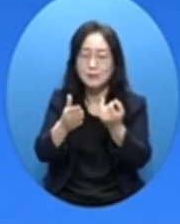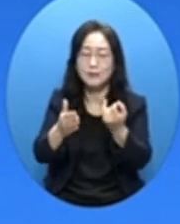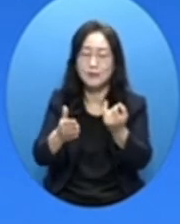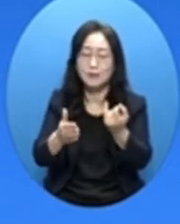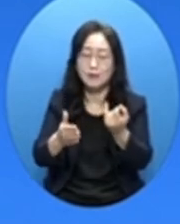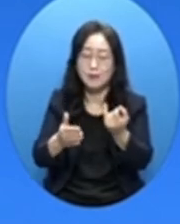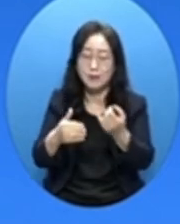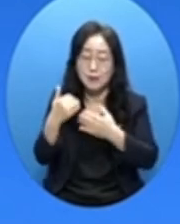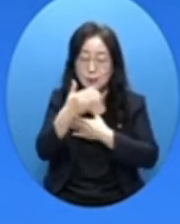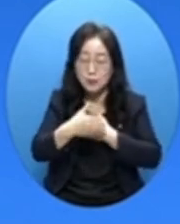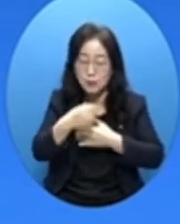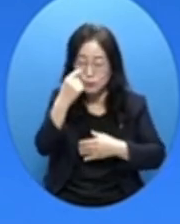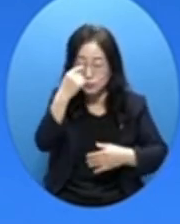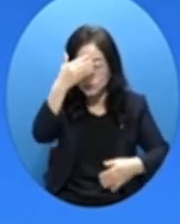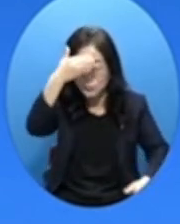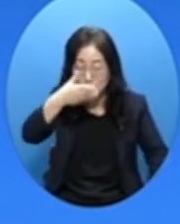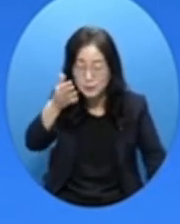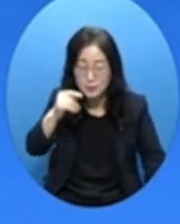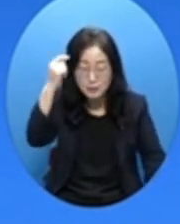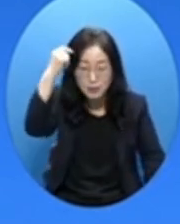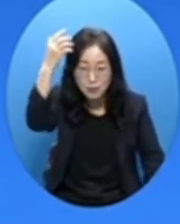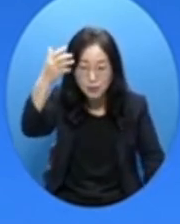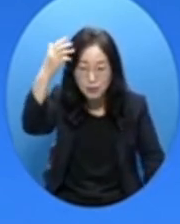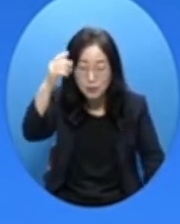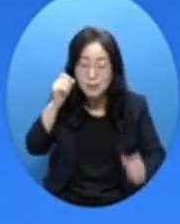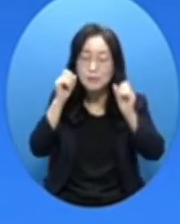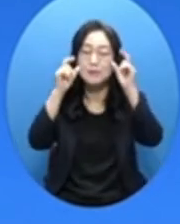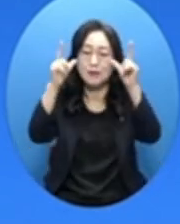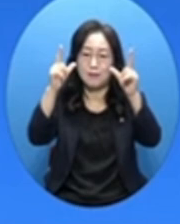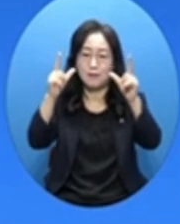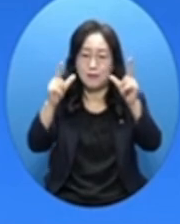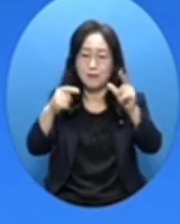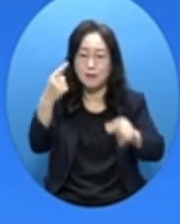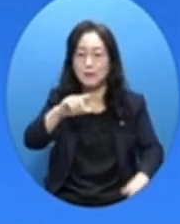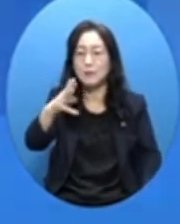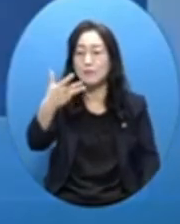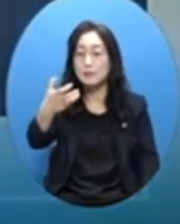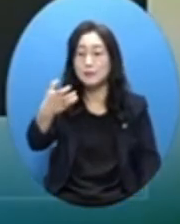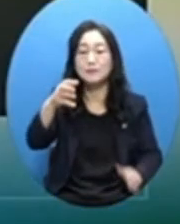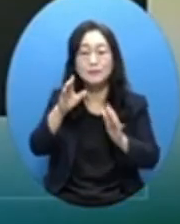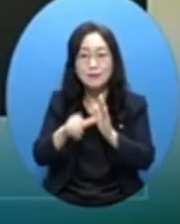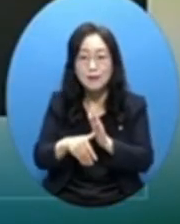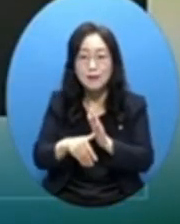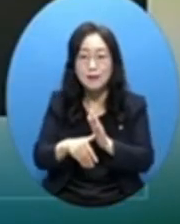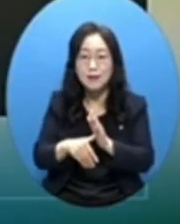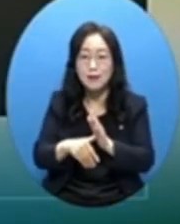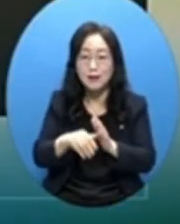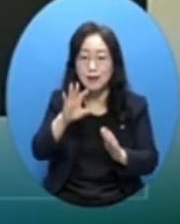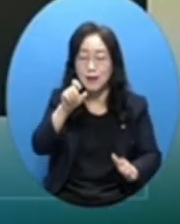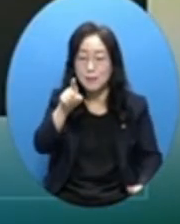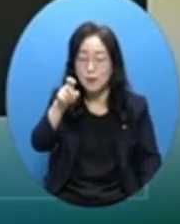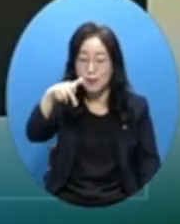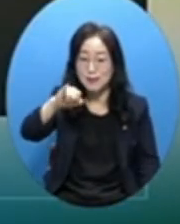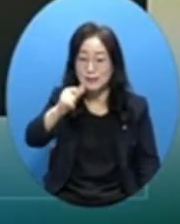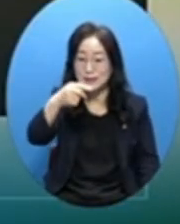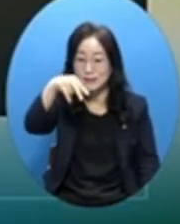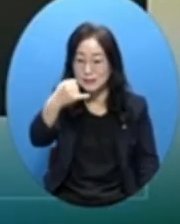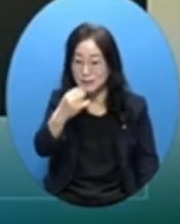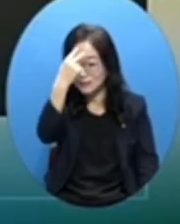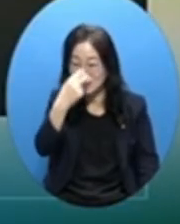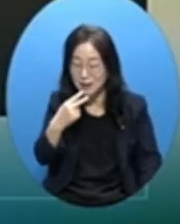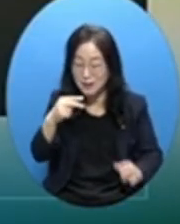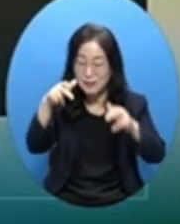육신의 눈은 멀었지만 영의 눈이 떠졌습니다. 그래서 1880년에 퍼킨스 시각장애인 학교에 입학을